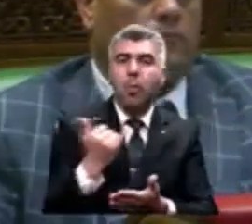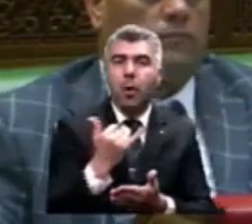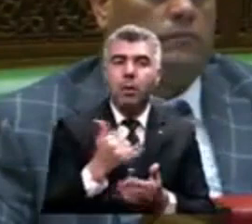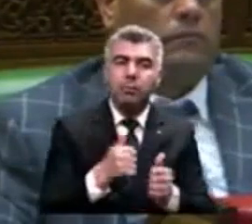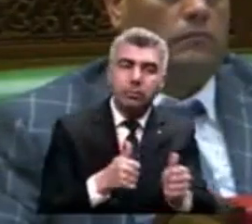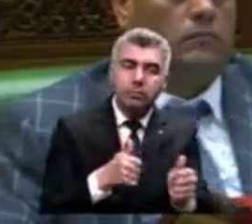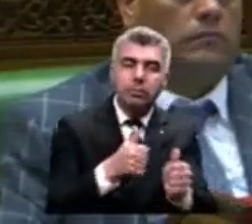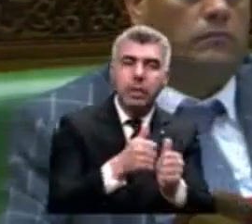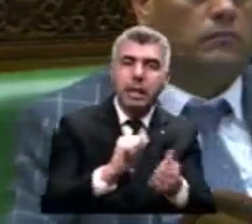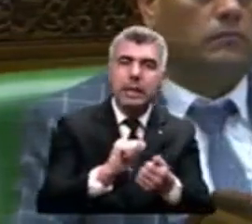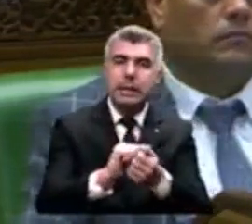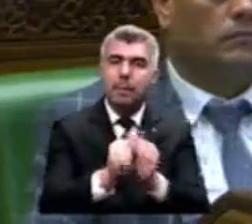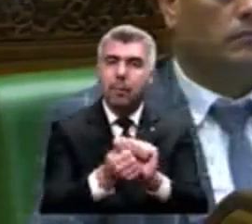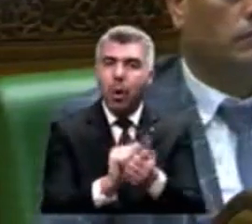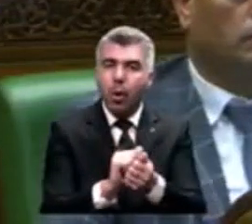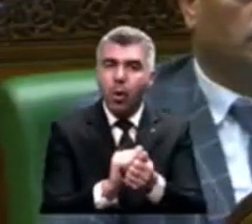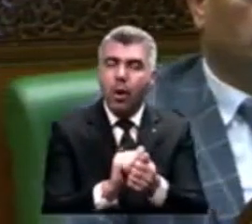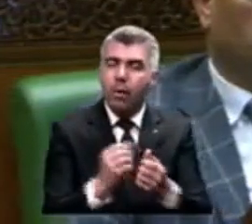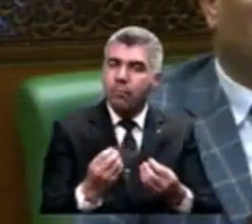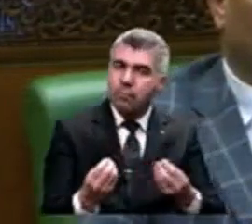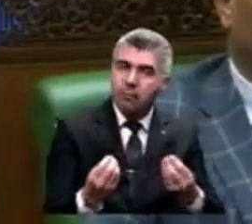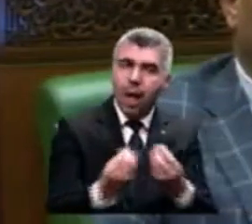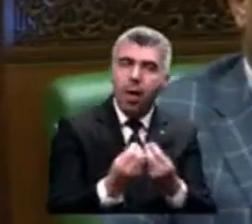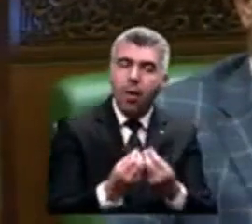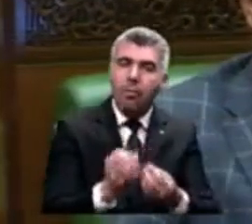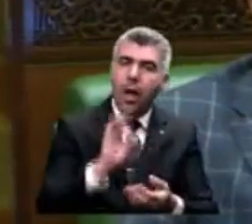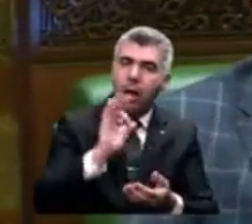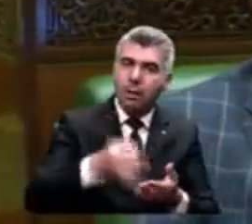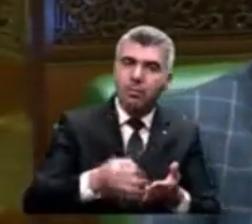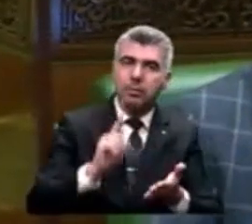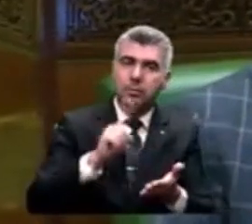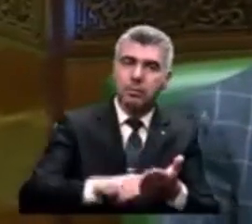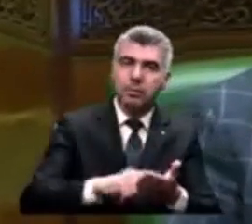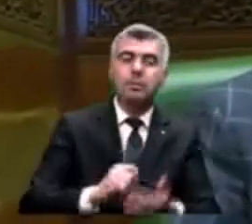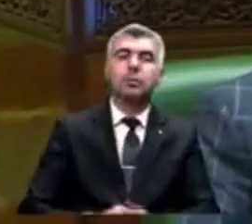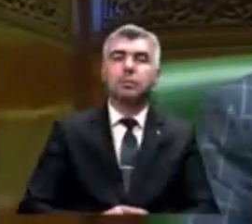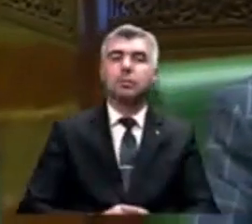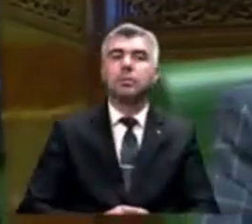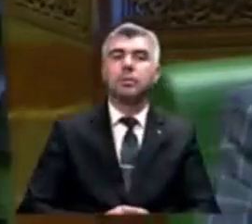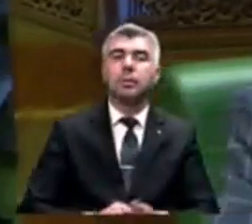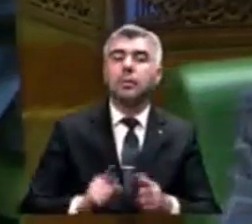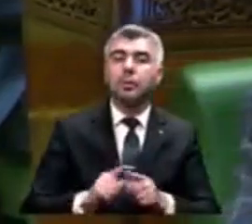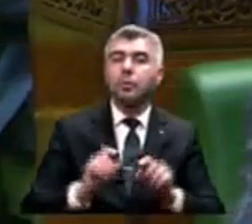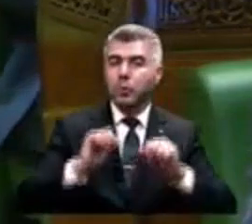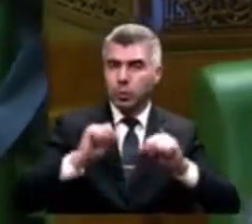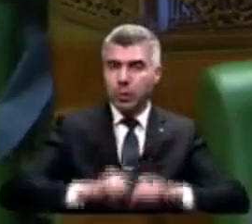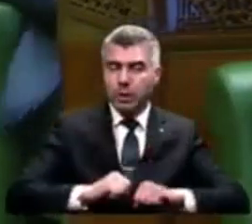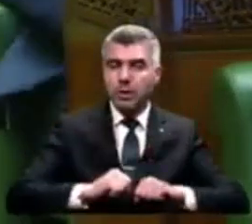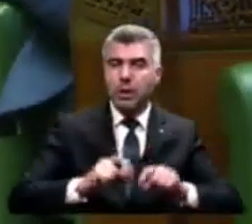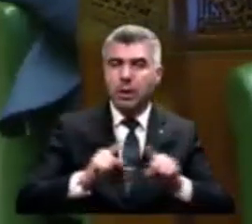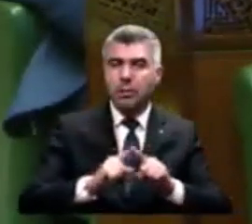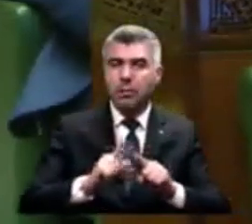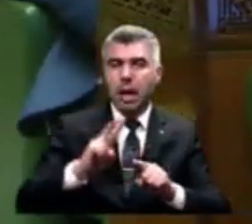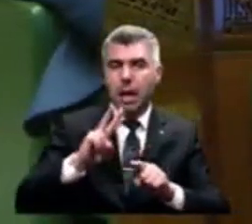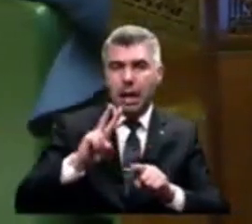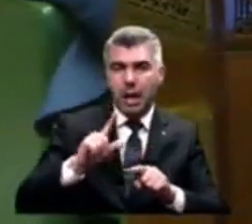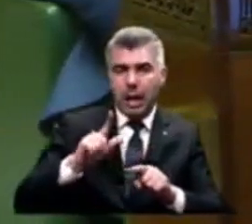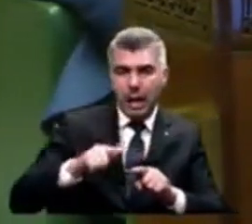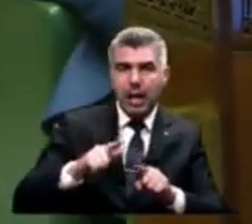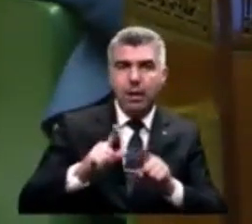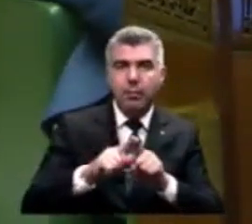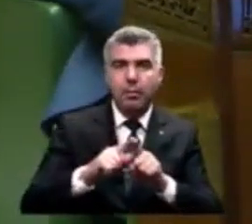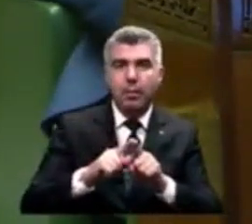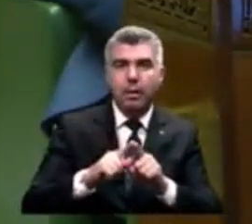الموازية والرياضية. وقد تم تفعيل فعليا الشروع في تنفيذ